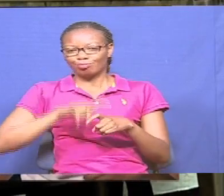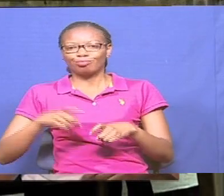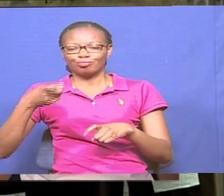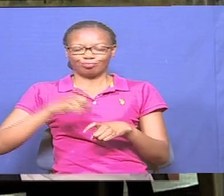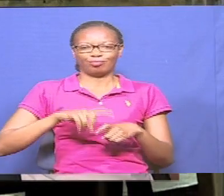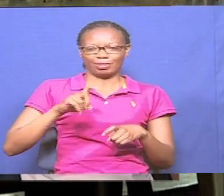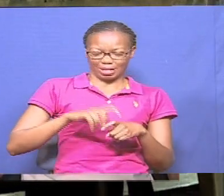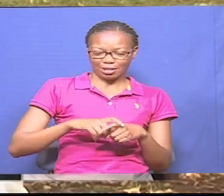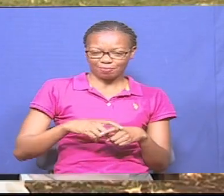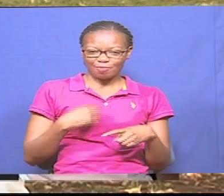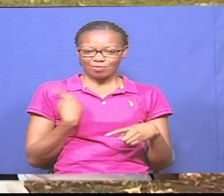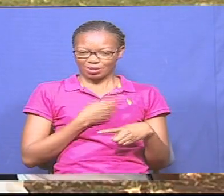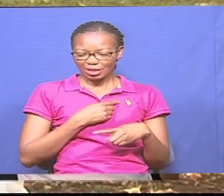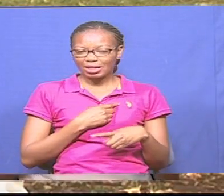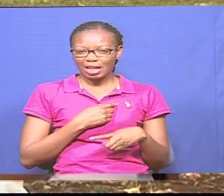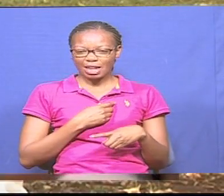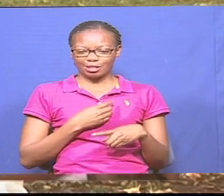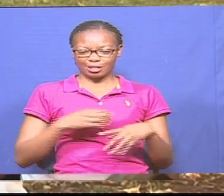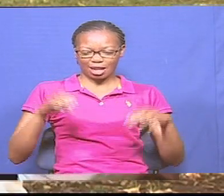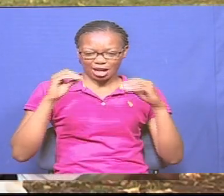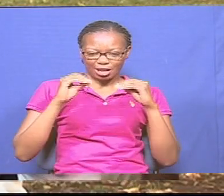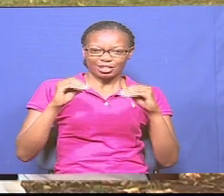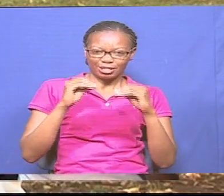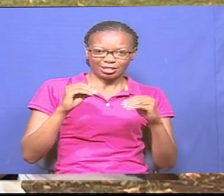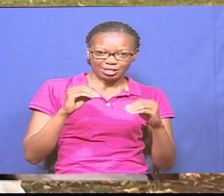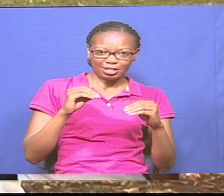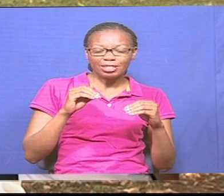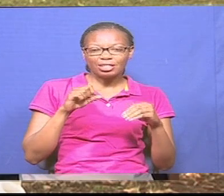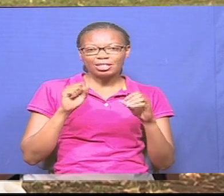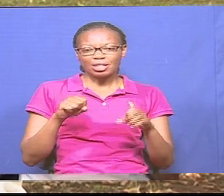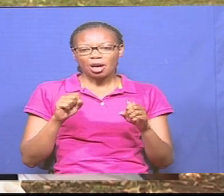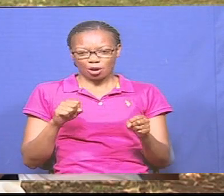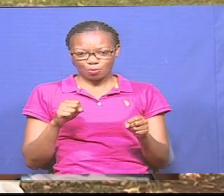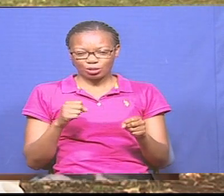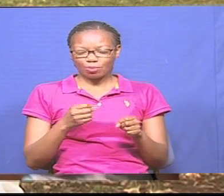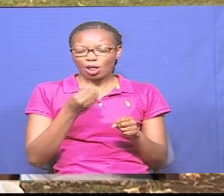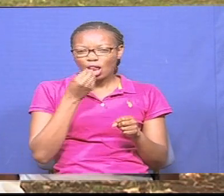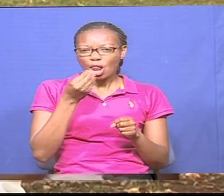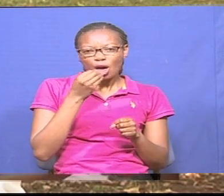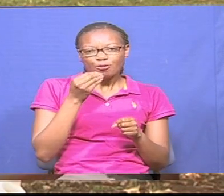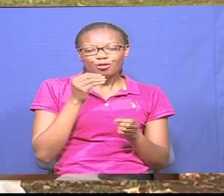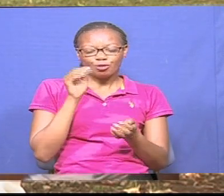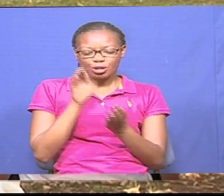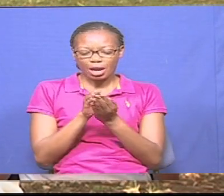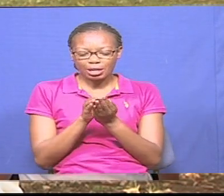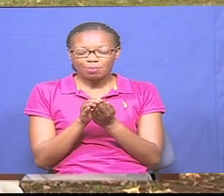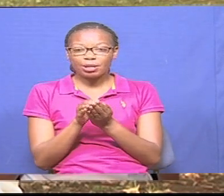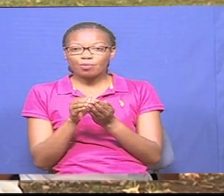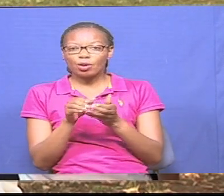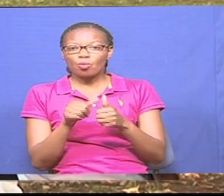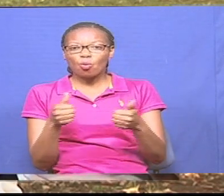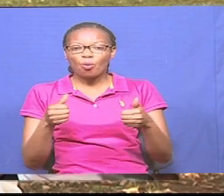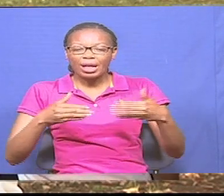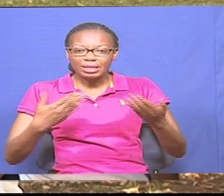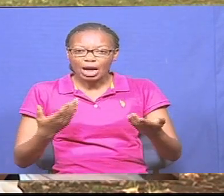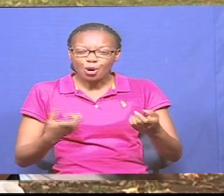ya kuongeza dhamana. Sisi huwa tunafunza vile kuhifadhi vyakula, vile